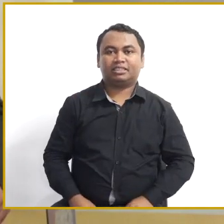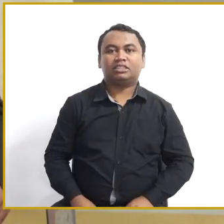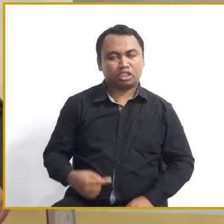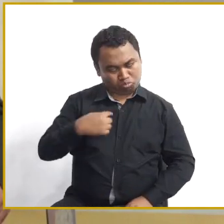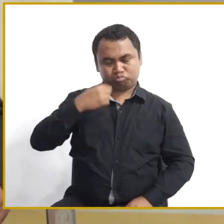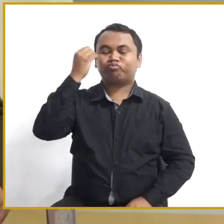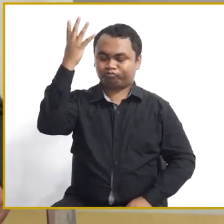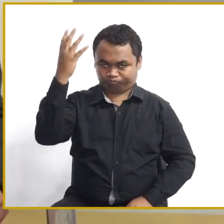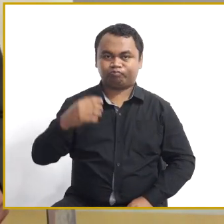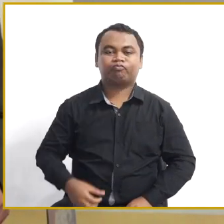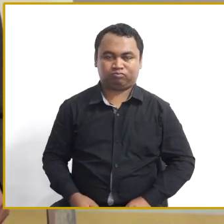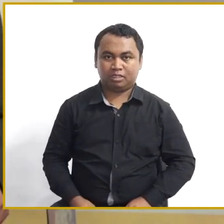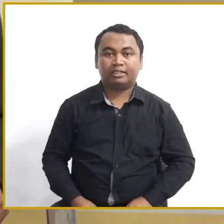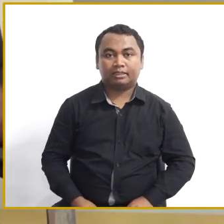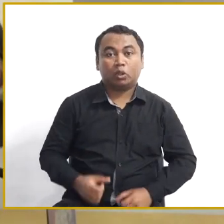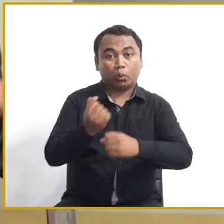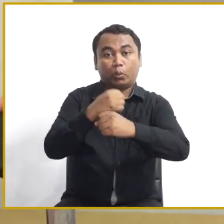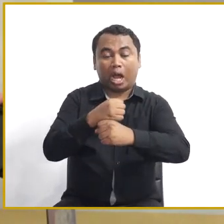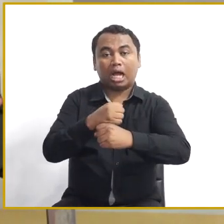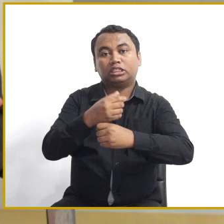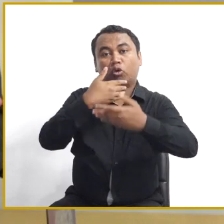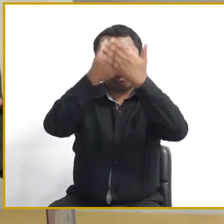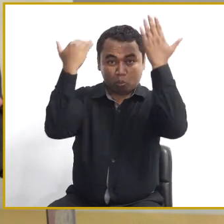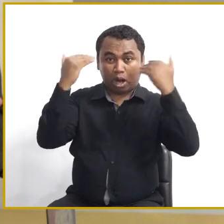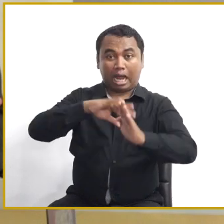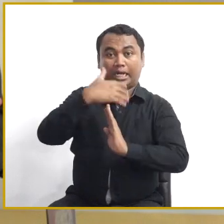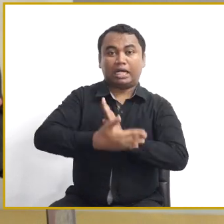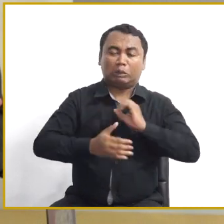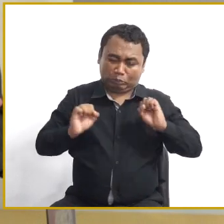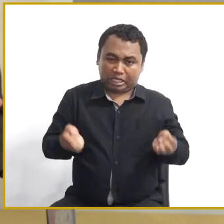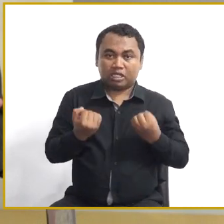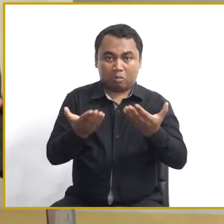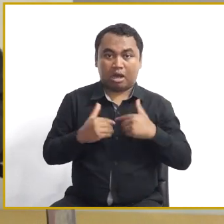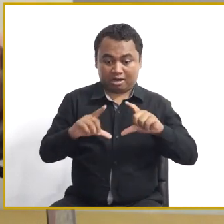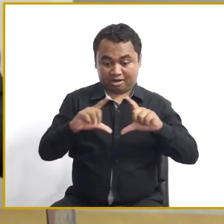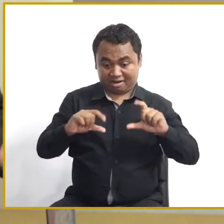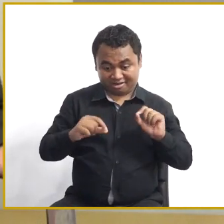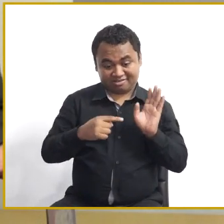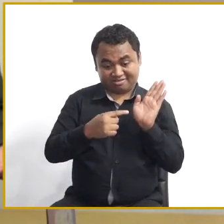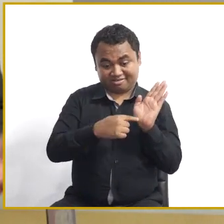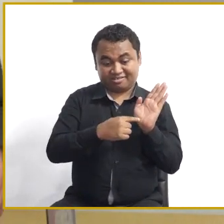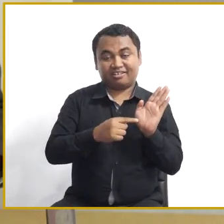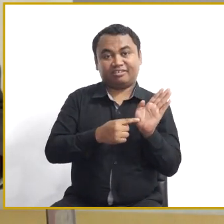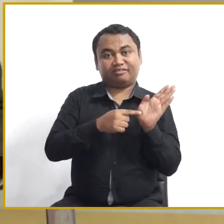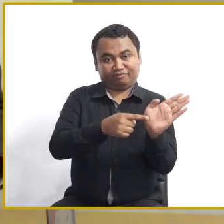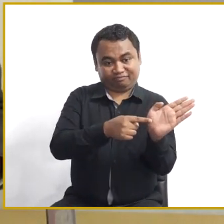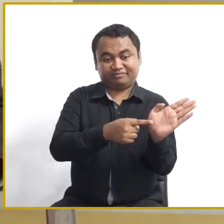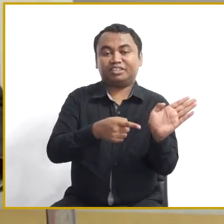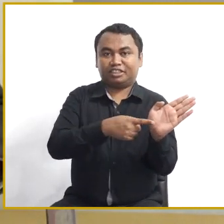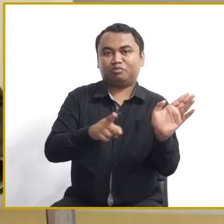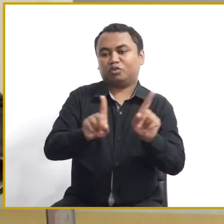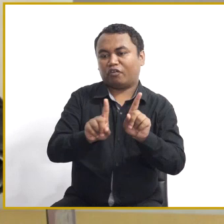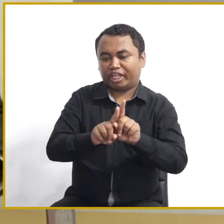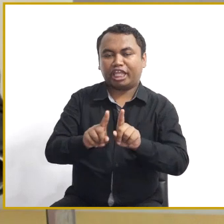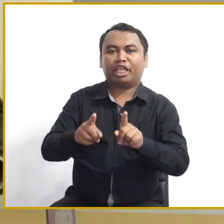hiezaka mba hanana an'le karatra izy a, mba hahafahany manana an'le vary ihany koa. Ary na ny mpivarotra ary tsy afaka hivarovarotra vary